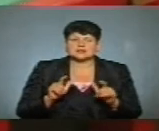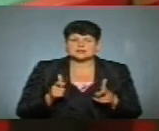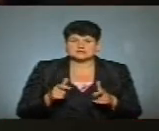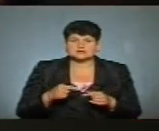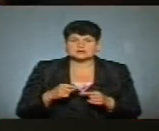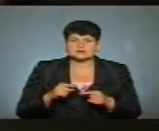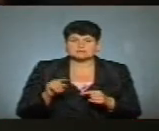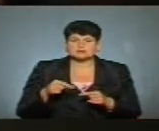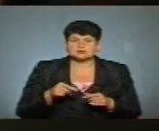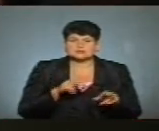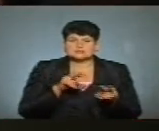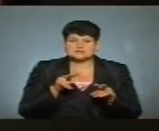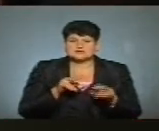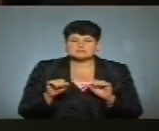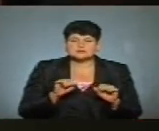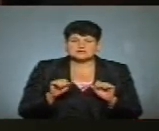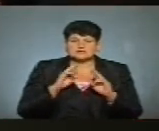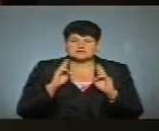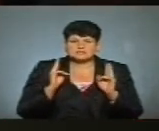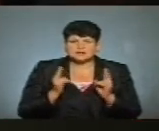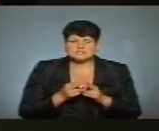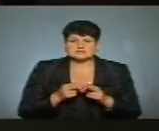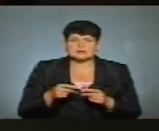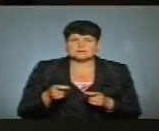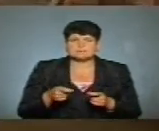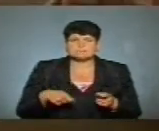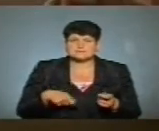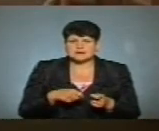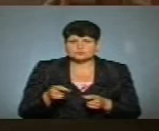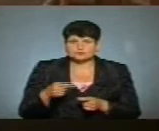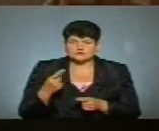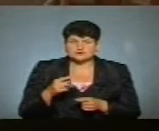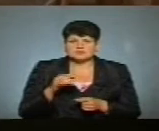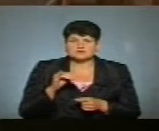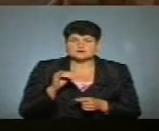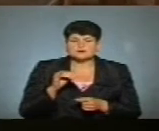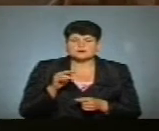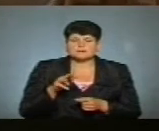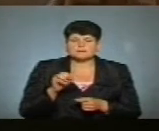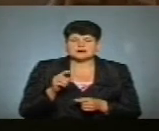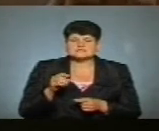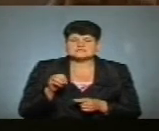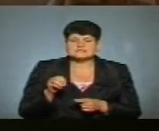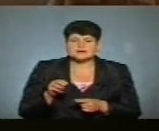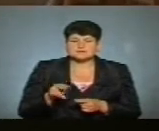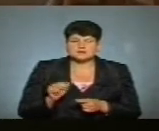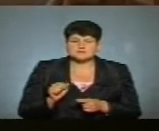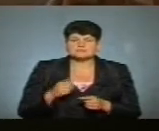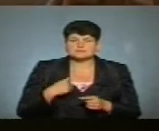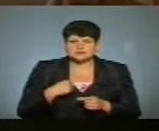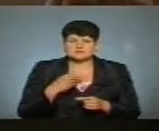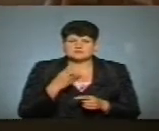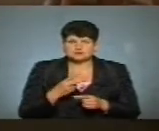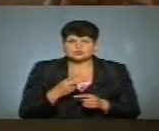час змагань стежив керівник Федерації більярду Тернопільщини Андрій Мазепа. Ми дотрималися того, що спортсменів ставили